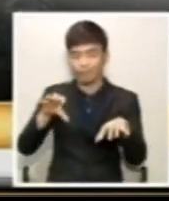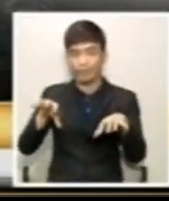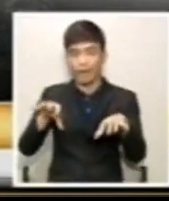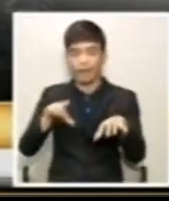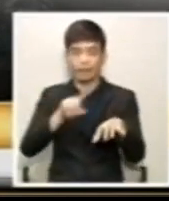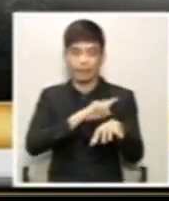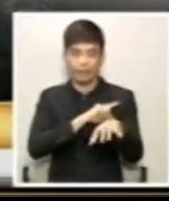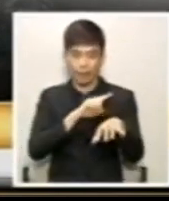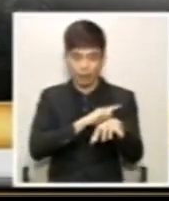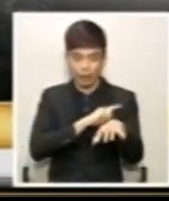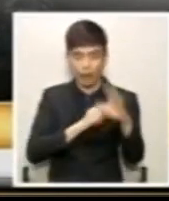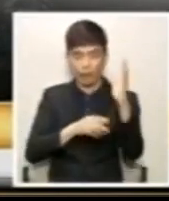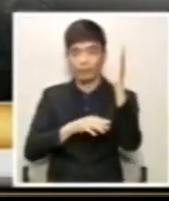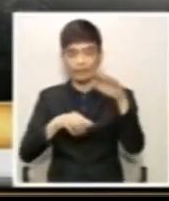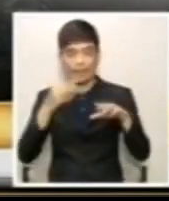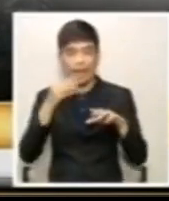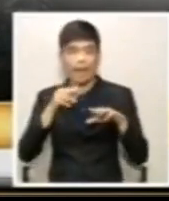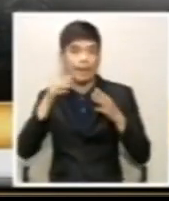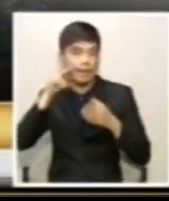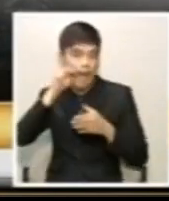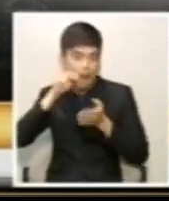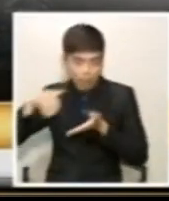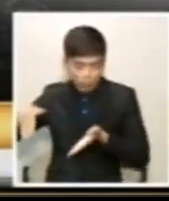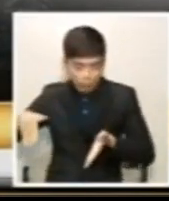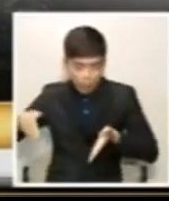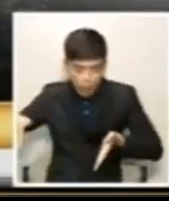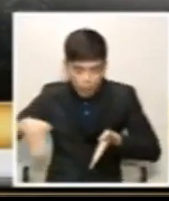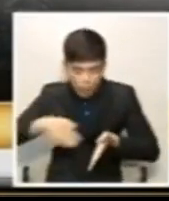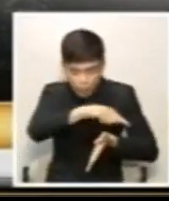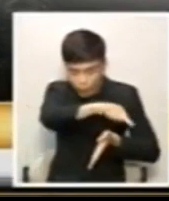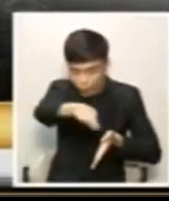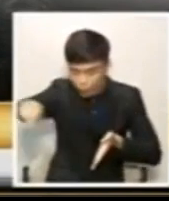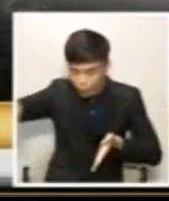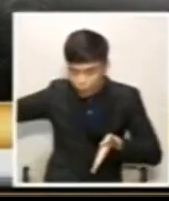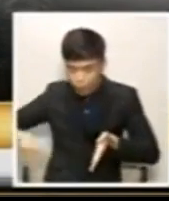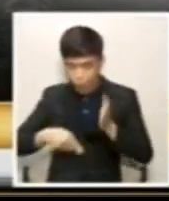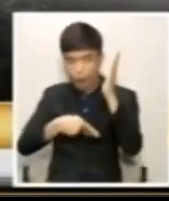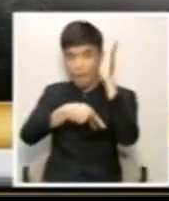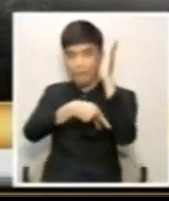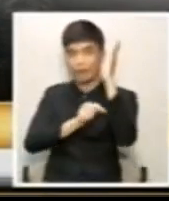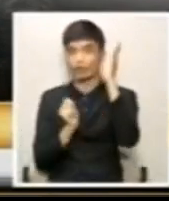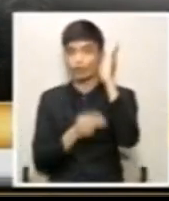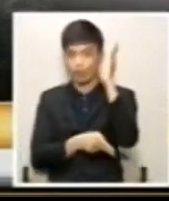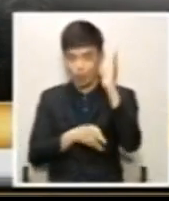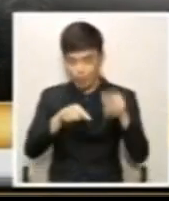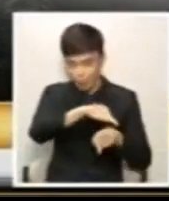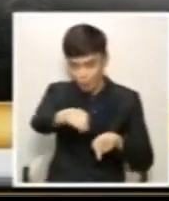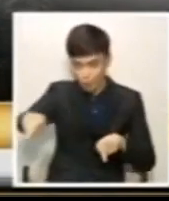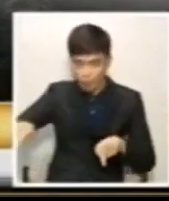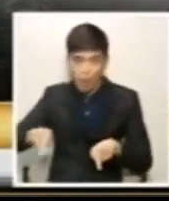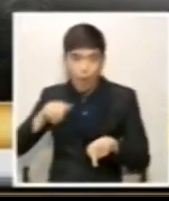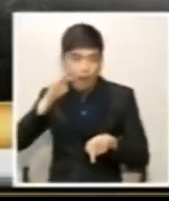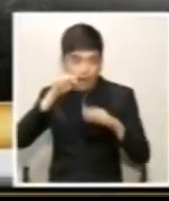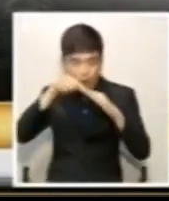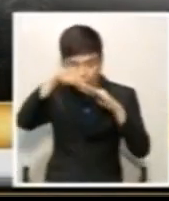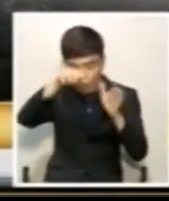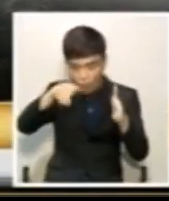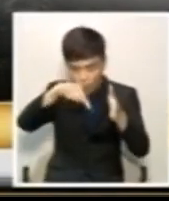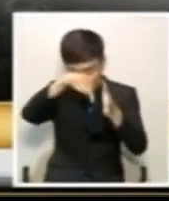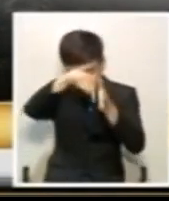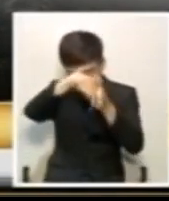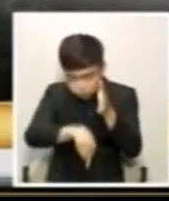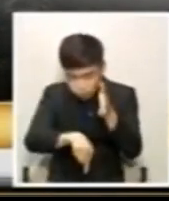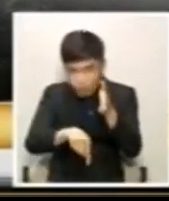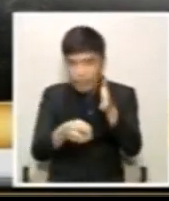าบพัทลุงซึ่งขณะนี้มีความลึกน้อยมากซึ่งจากการศึกษาพบว่าความลึกที่เมตร